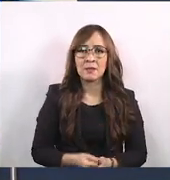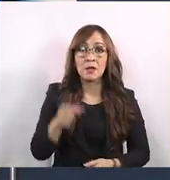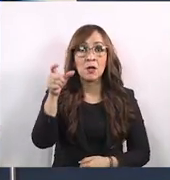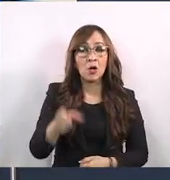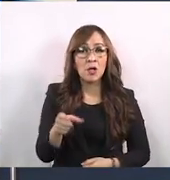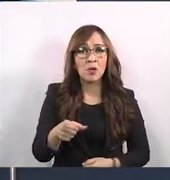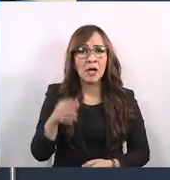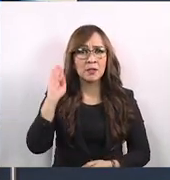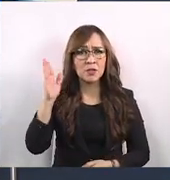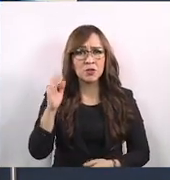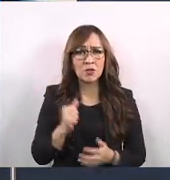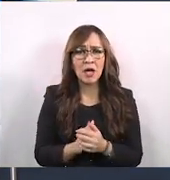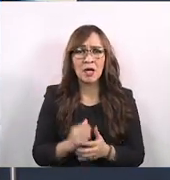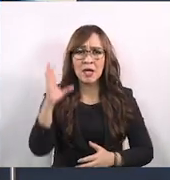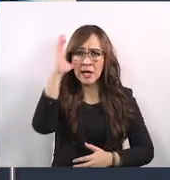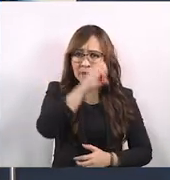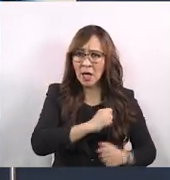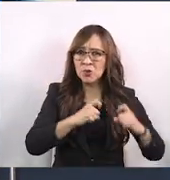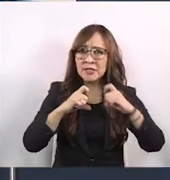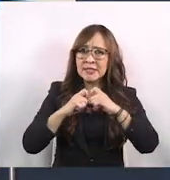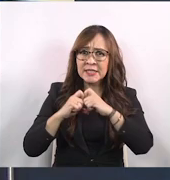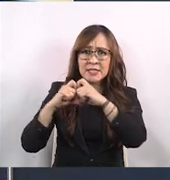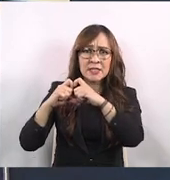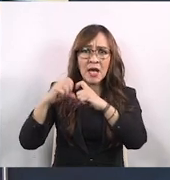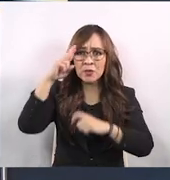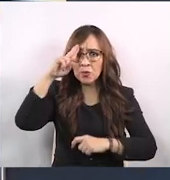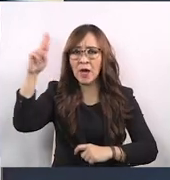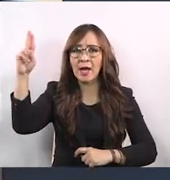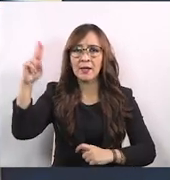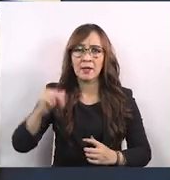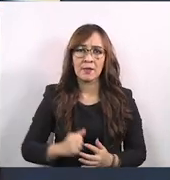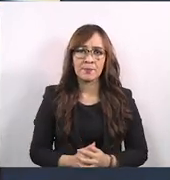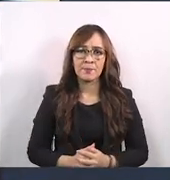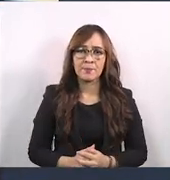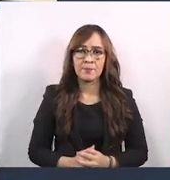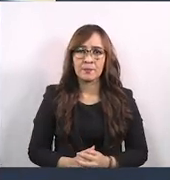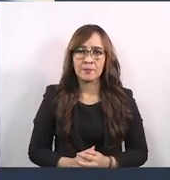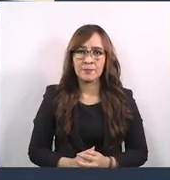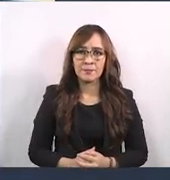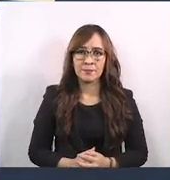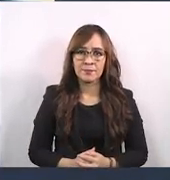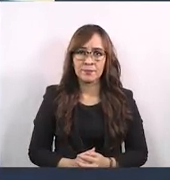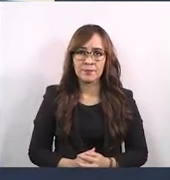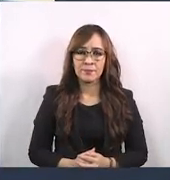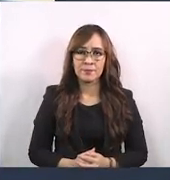Hai orang-orang sudah mengalami cinta Tuhan bahkan kalau kisah orang-orang sudah terlibat pelayanan dalam nama Yesus